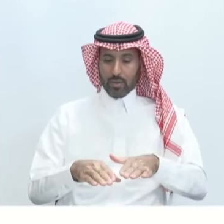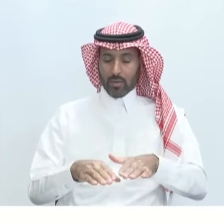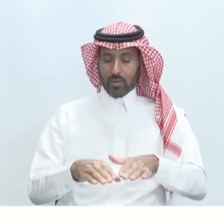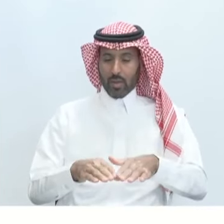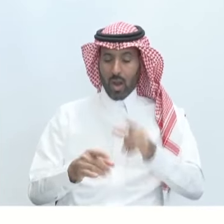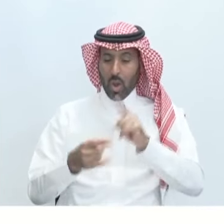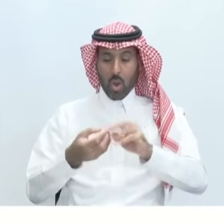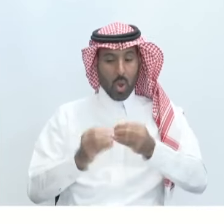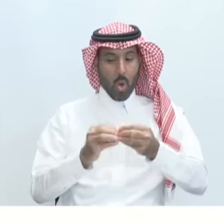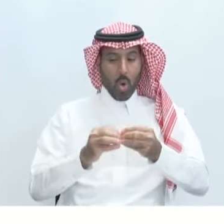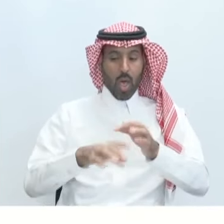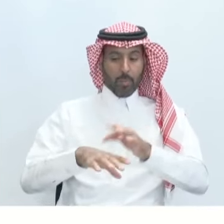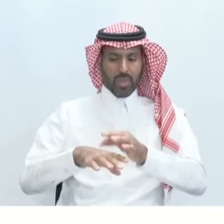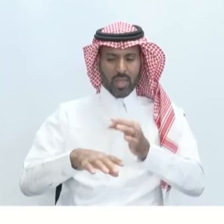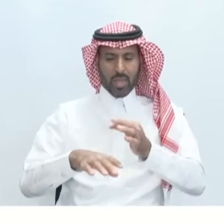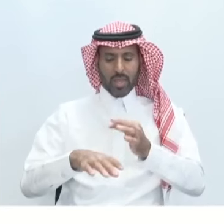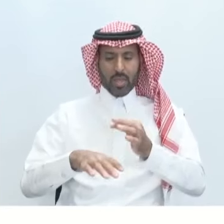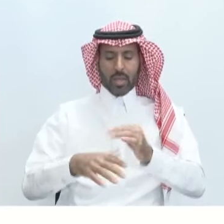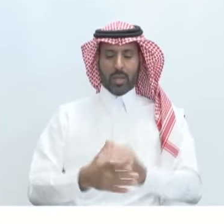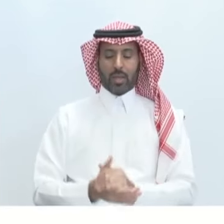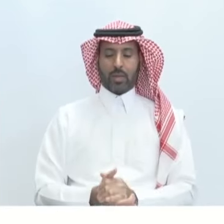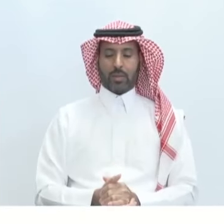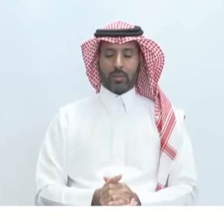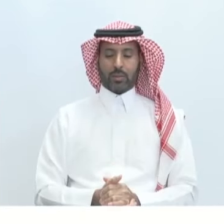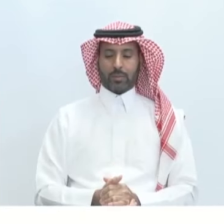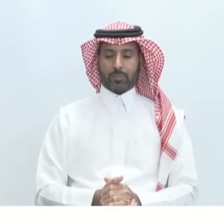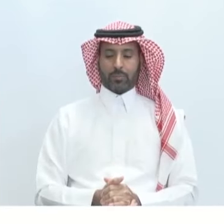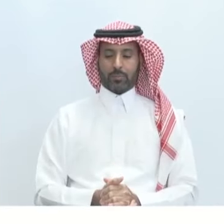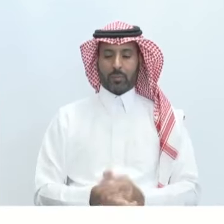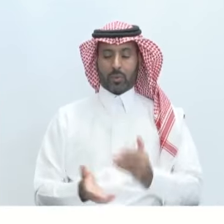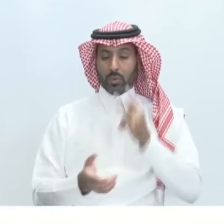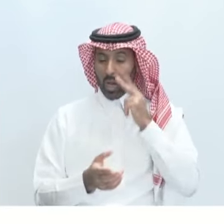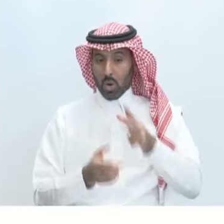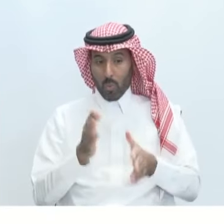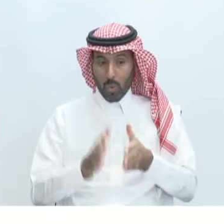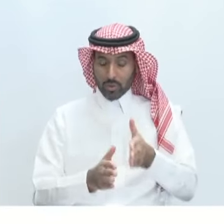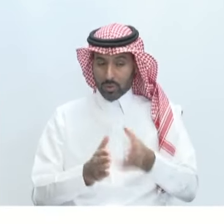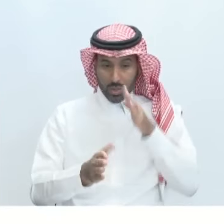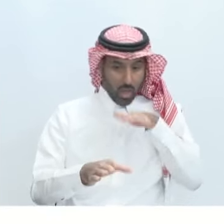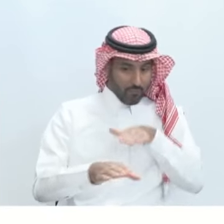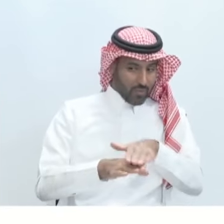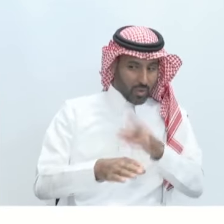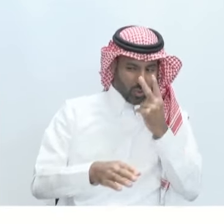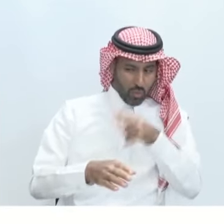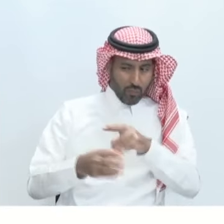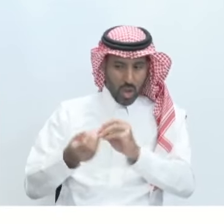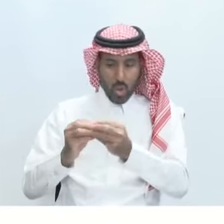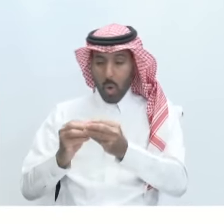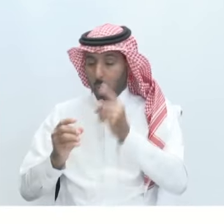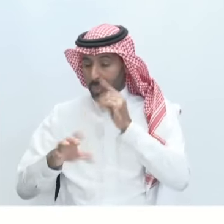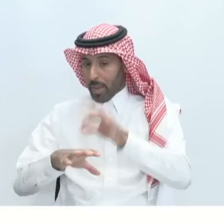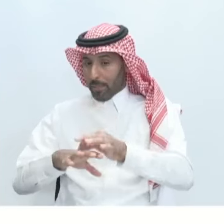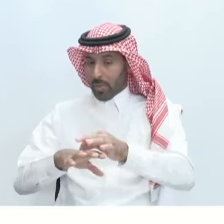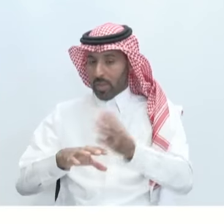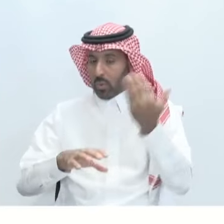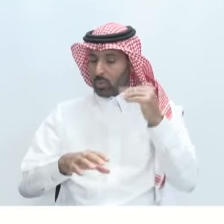لبنه اللون البني ماذا على الروبوت ان ينفذ بعد اكتشافه للون البني ذكرناه قبل